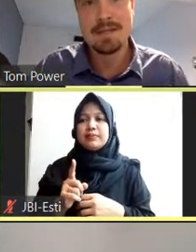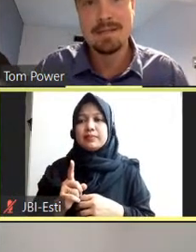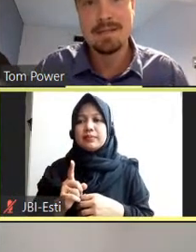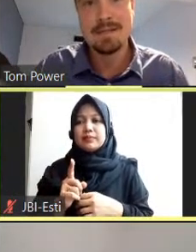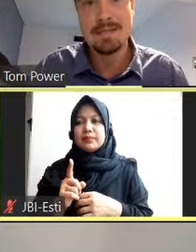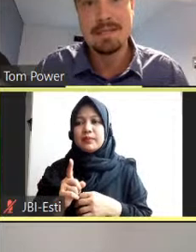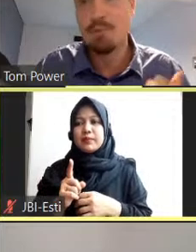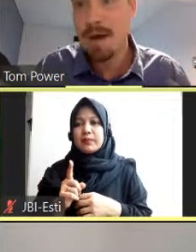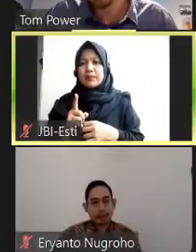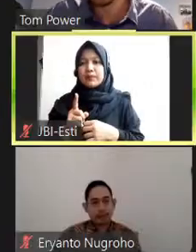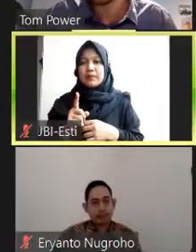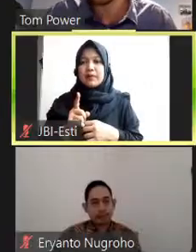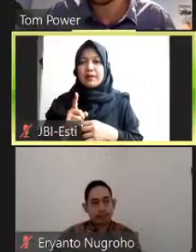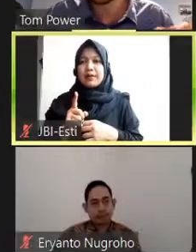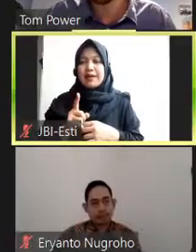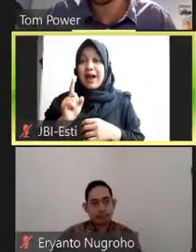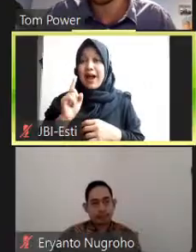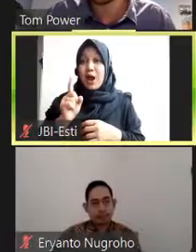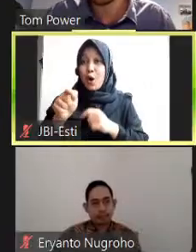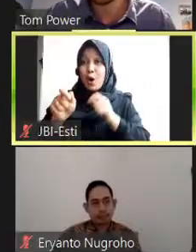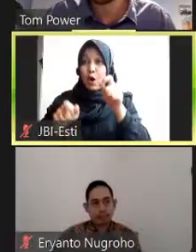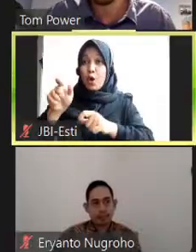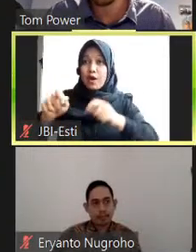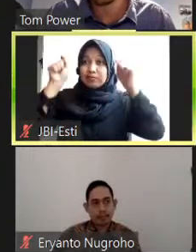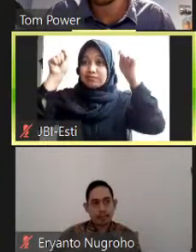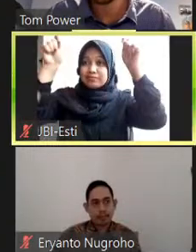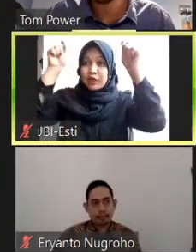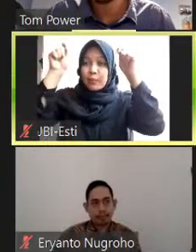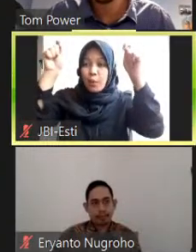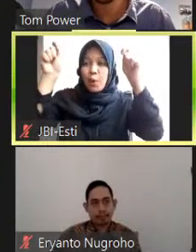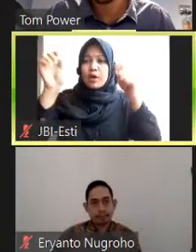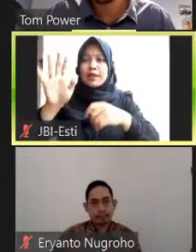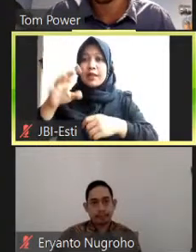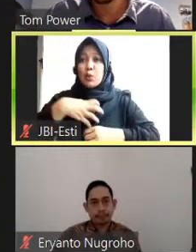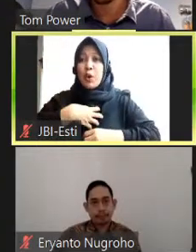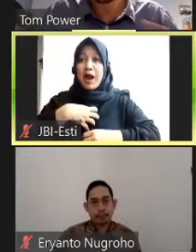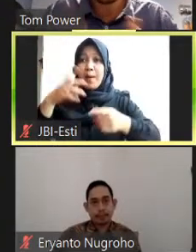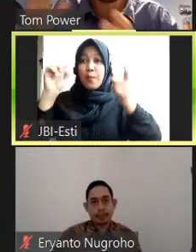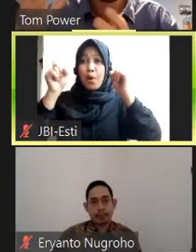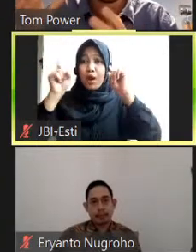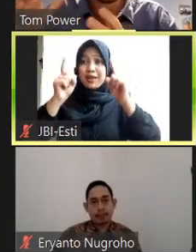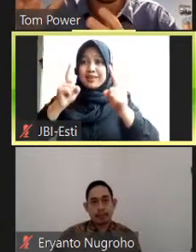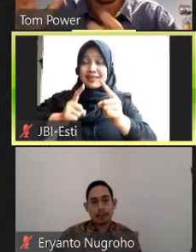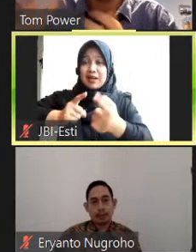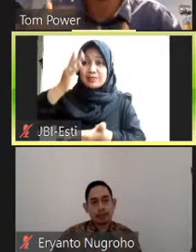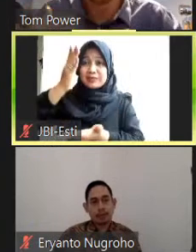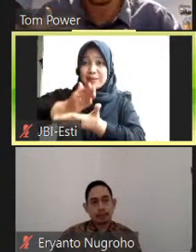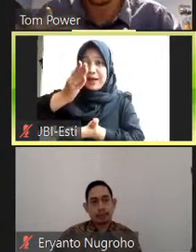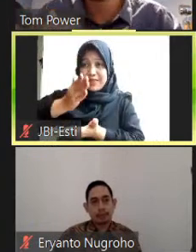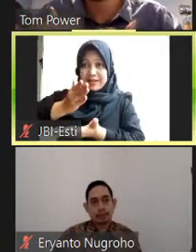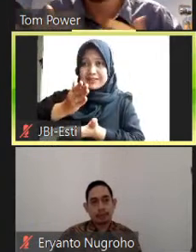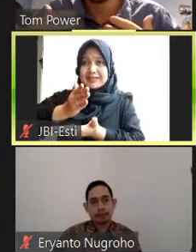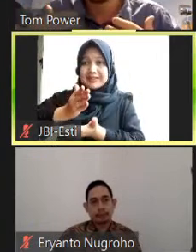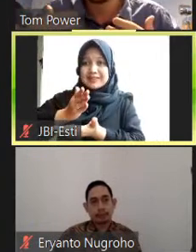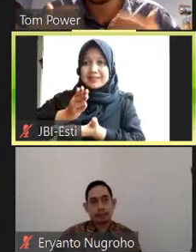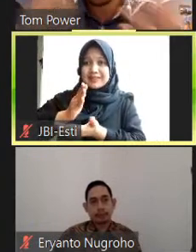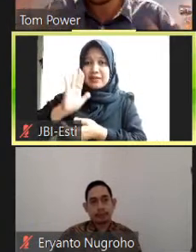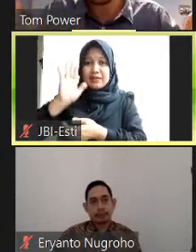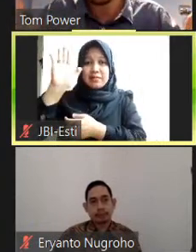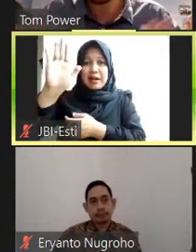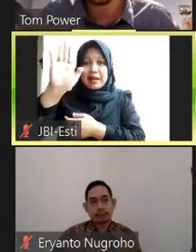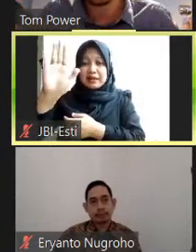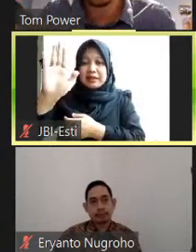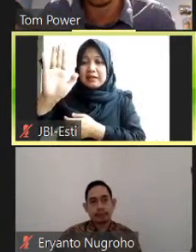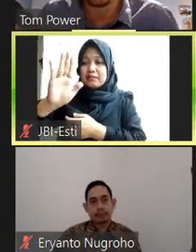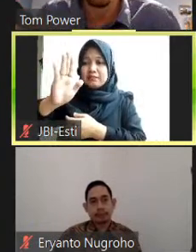kalau mereka telah dibubarkan, telah dibatasi hak politiknya, nanti kita atau